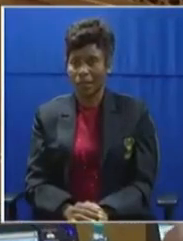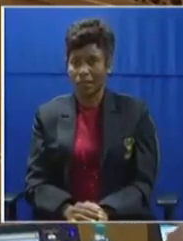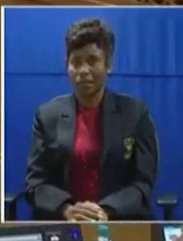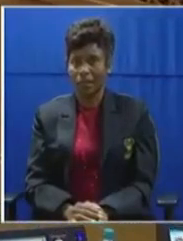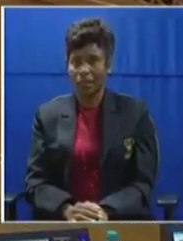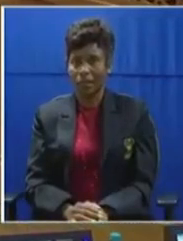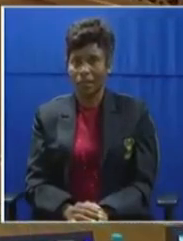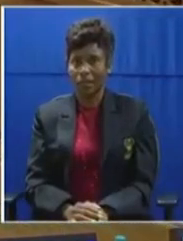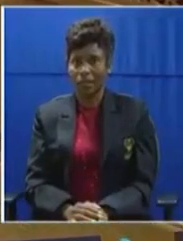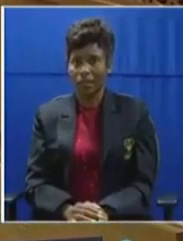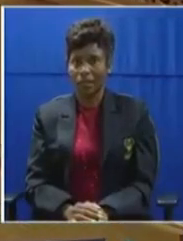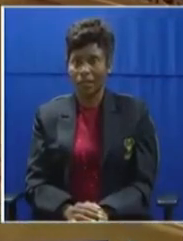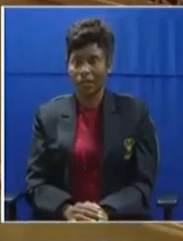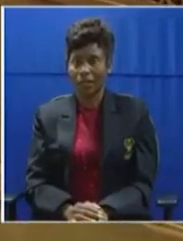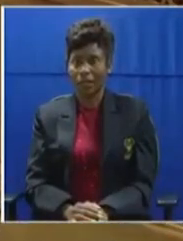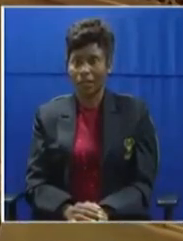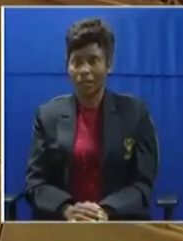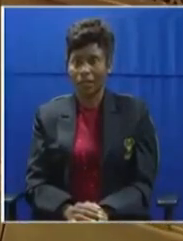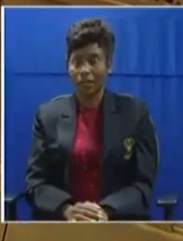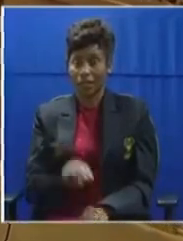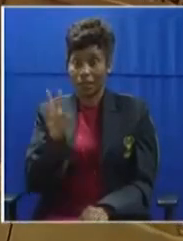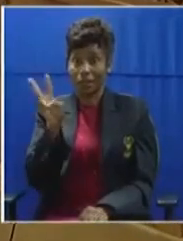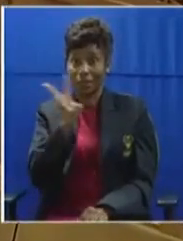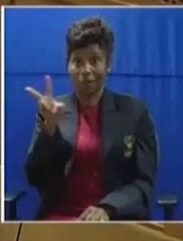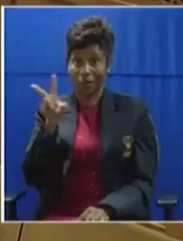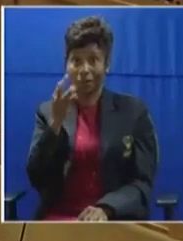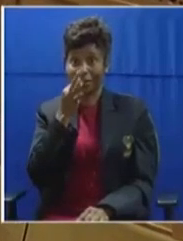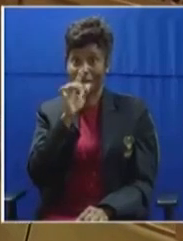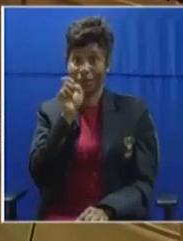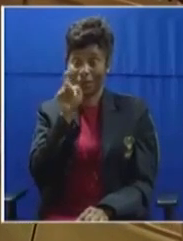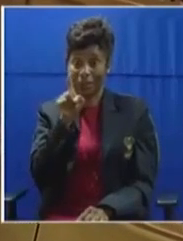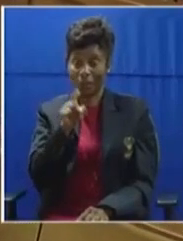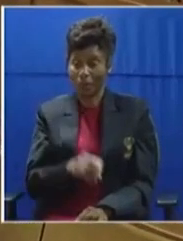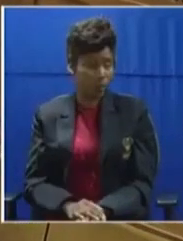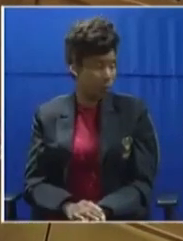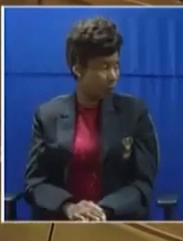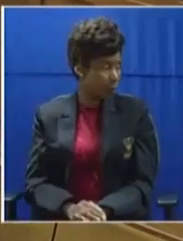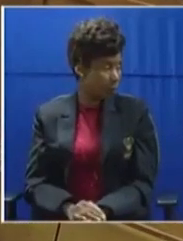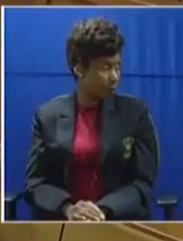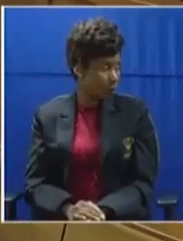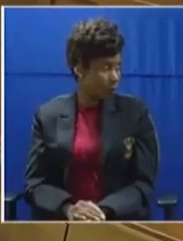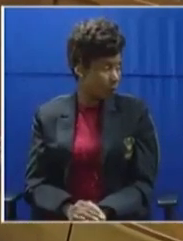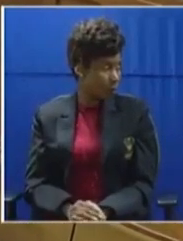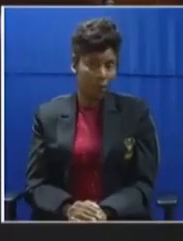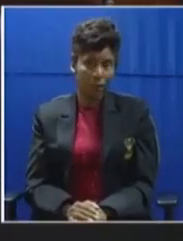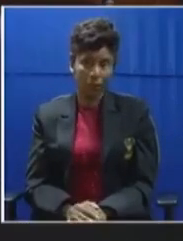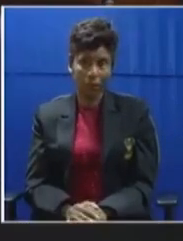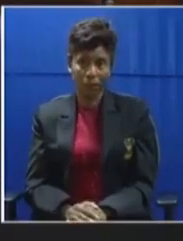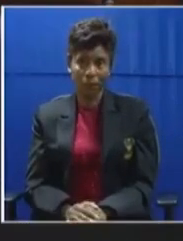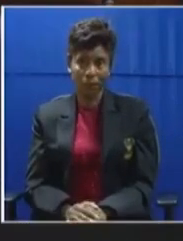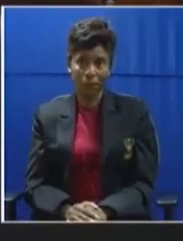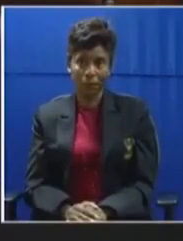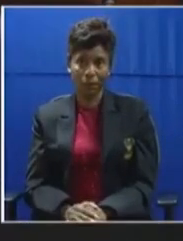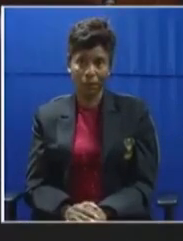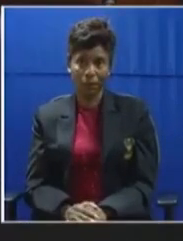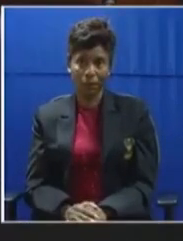Must we draw what we say now? Now, not tomorrow. Honorable Kaula, you have not been given the floor. Please take your